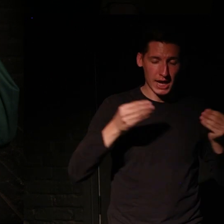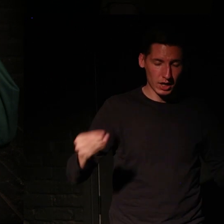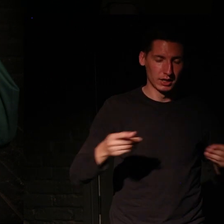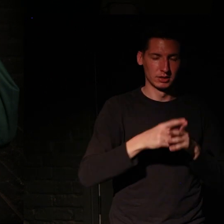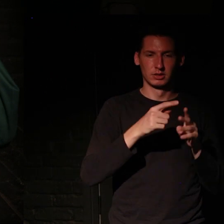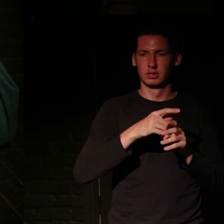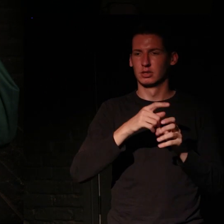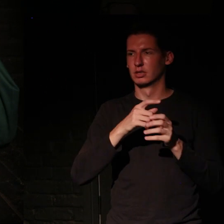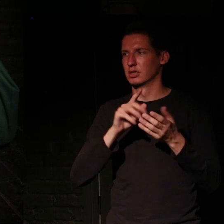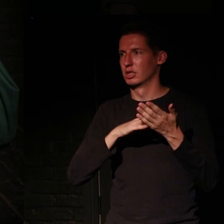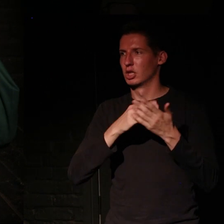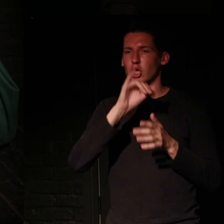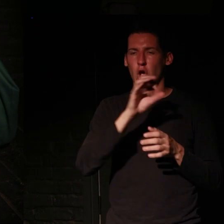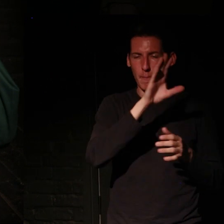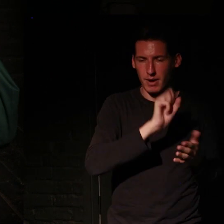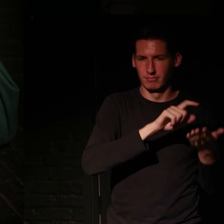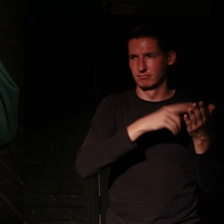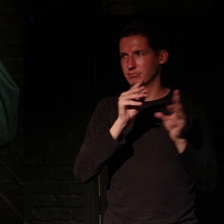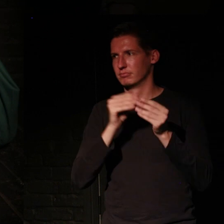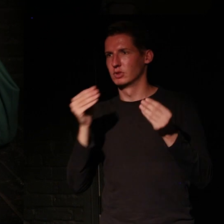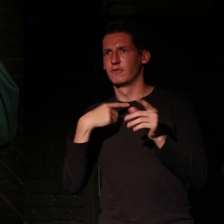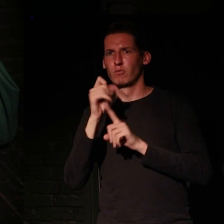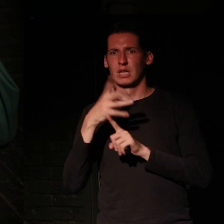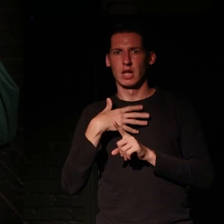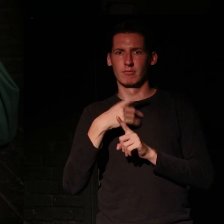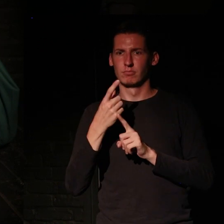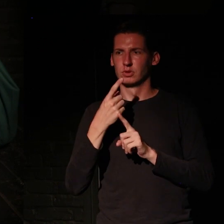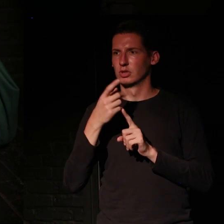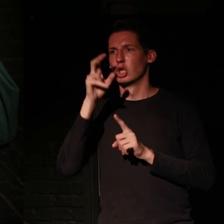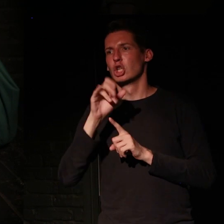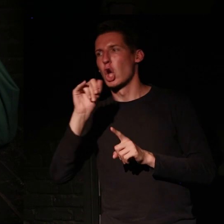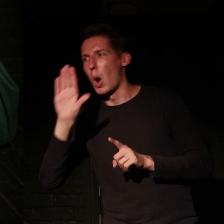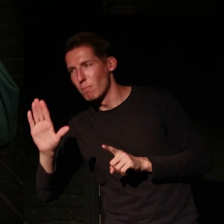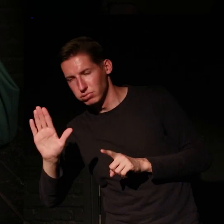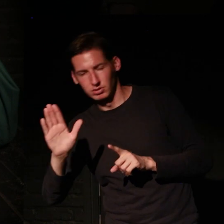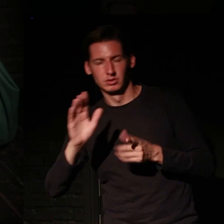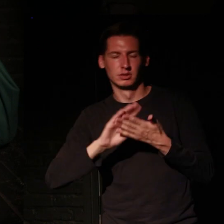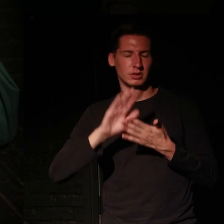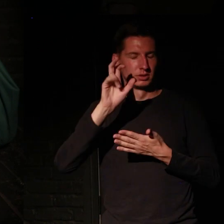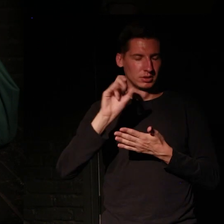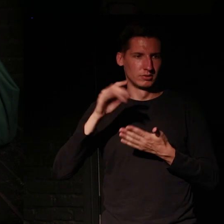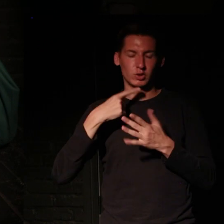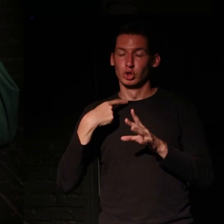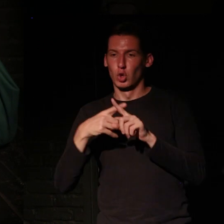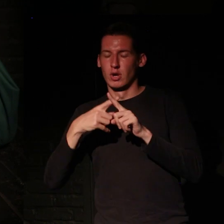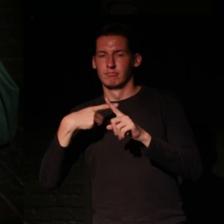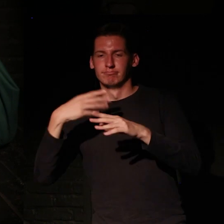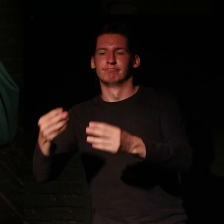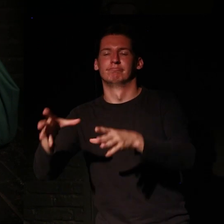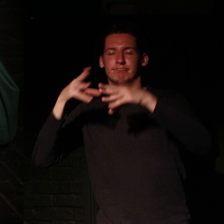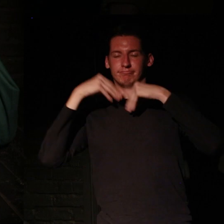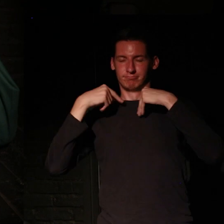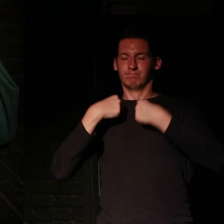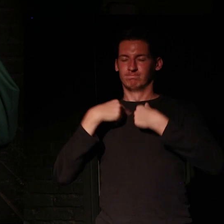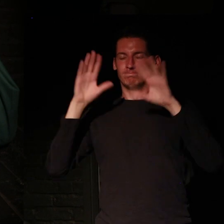w księdze Hioba. Wcale to nie jest takie jednoznaczne, że Hiob na przykład przyjmuje na siebie ten wyrok Boży.